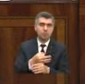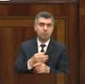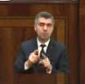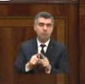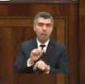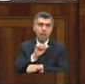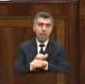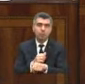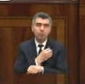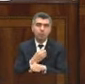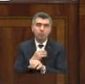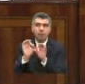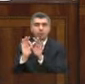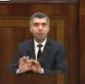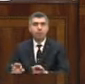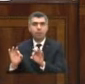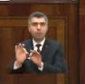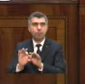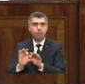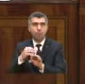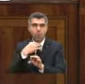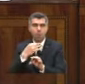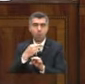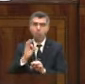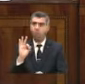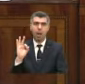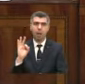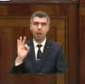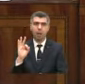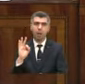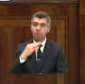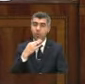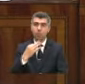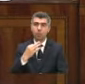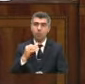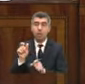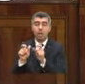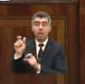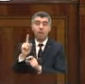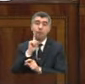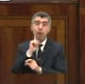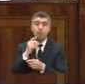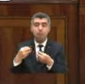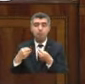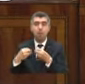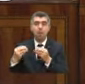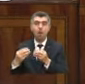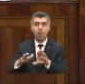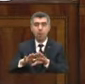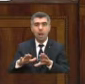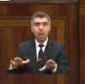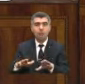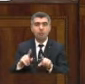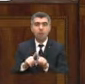التغطية الصحية ما عندوش. أقسم لك بالله سيد الرئيس، واحد السيدة اللي بغات تبيع القطعة الأرضية ديالها لأن عندها سرطان ديال